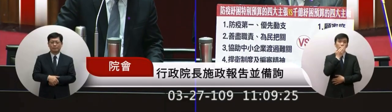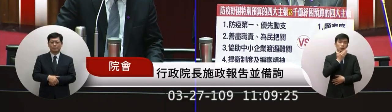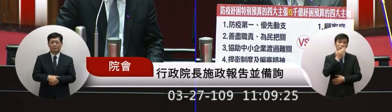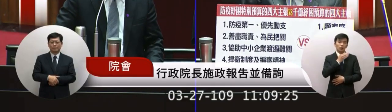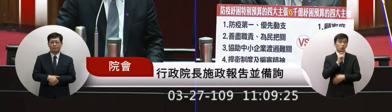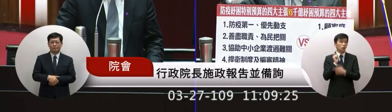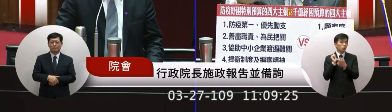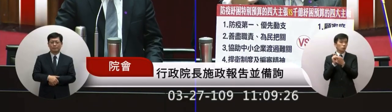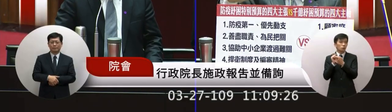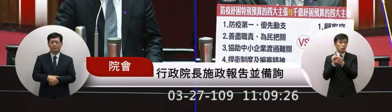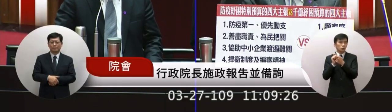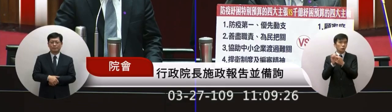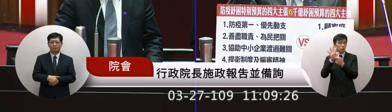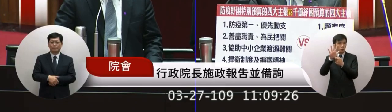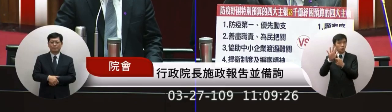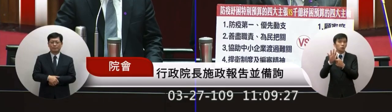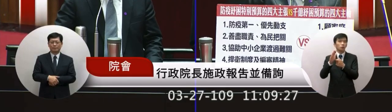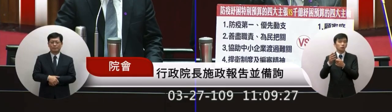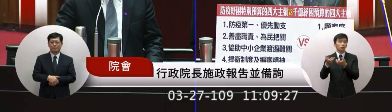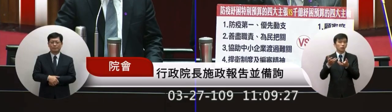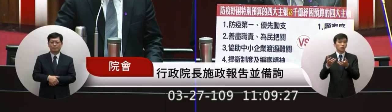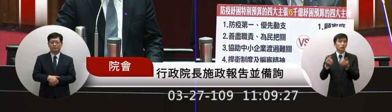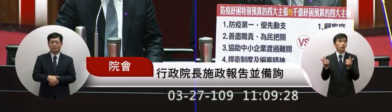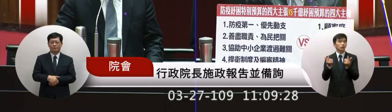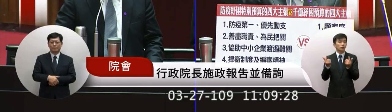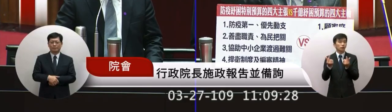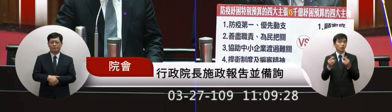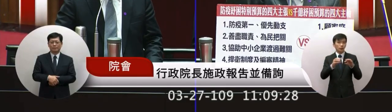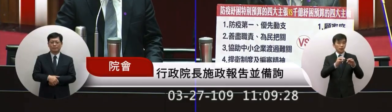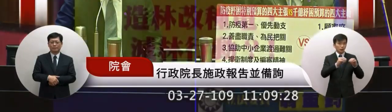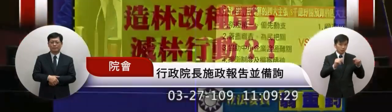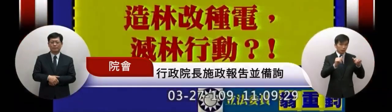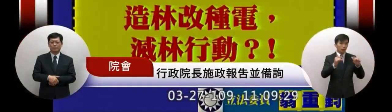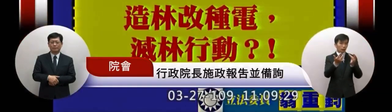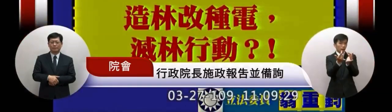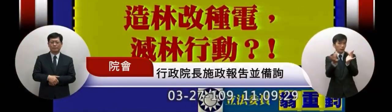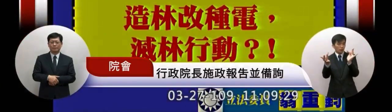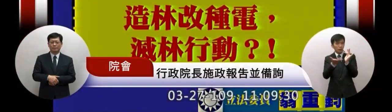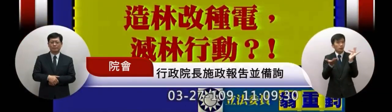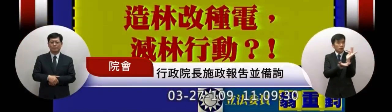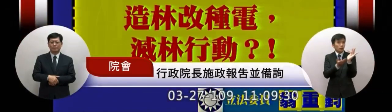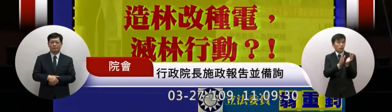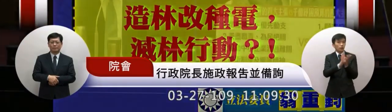近当然有一挂争执，就是平地森林要来撤掉。